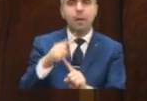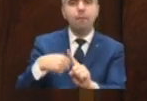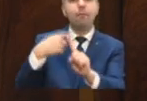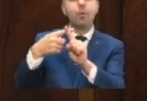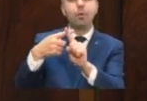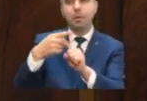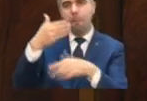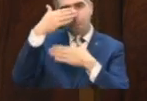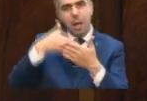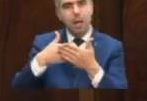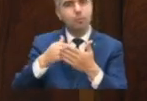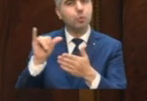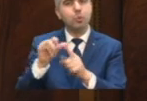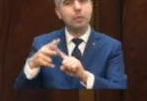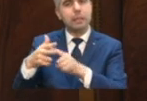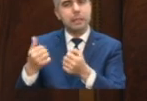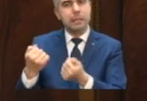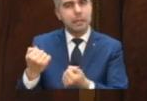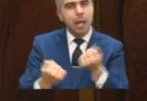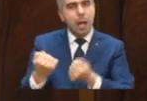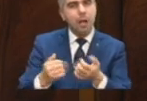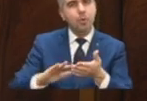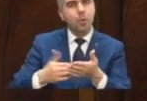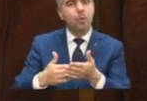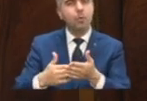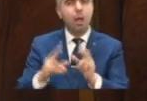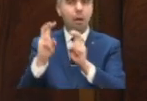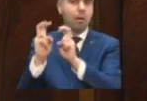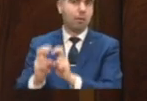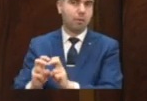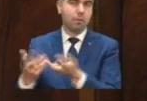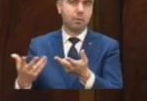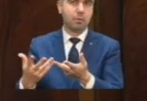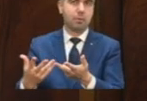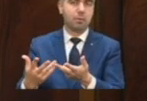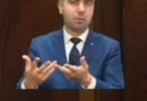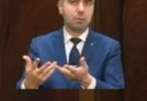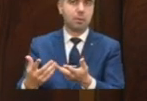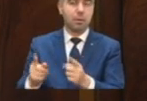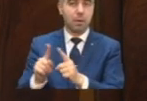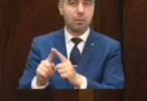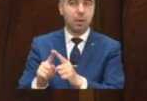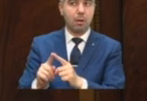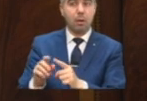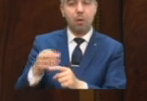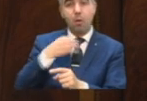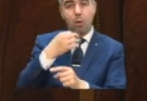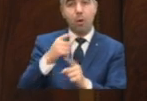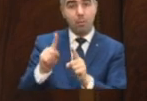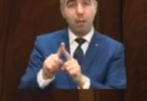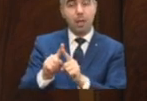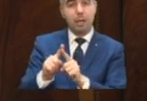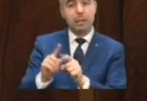المغرب في قطاع السيارات يعني ضعيف. واش خصنا دابا يبداو يجيو الأجانب يعطونا الدروس في